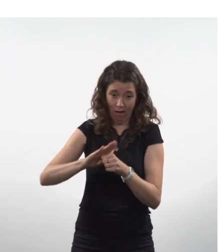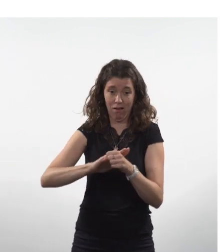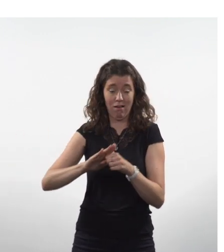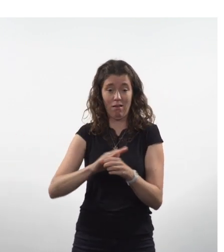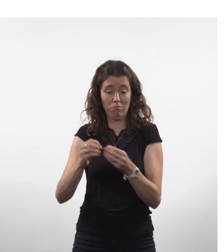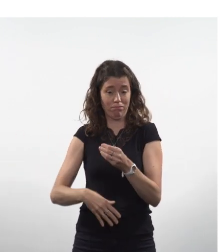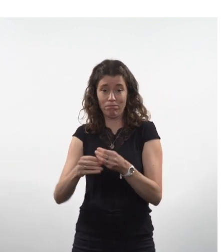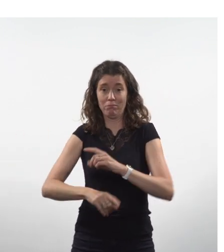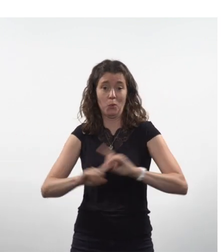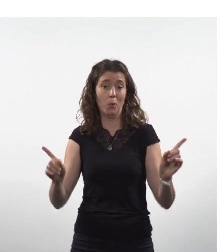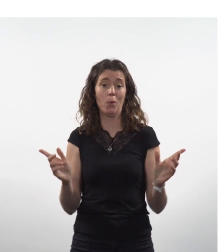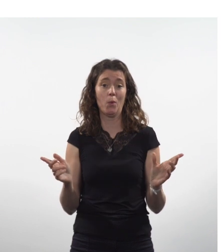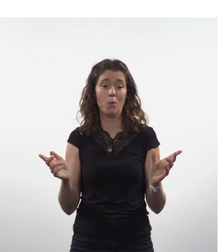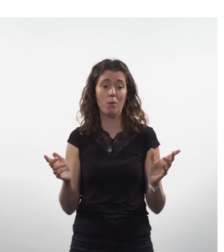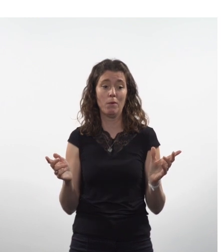et c'est